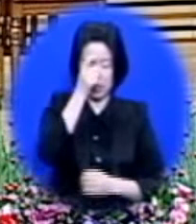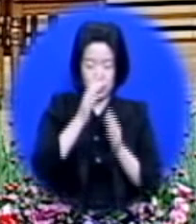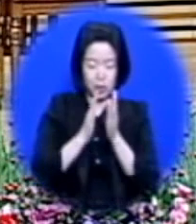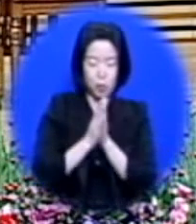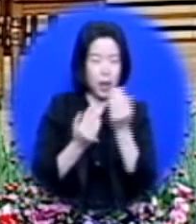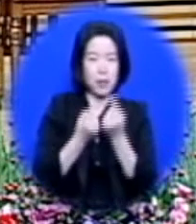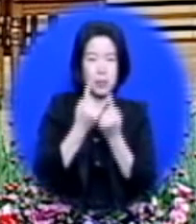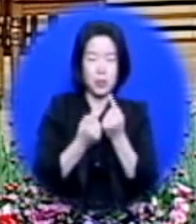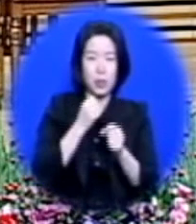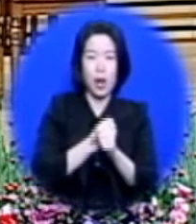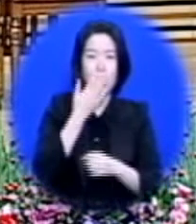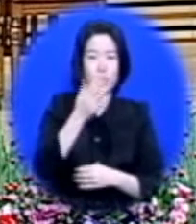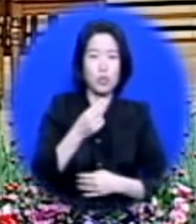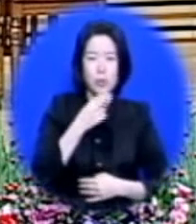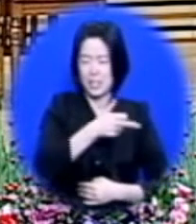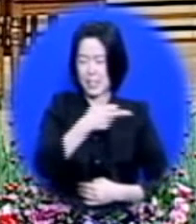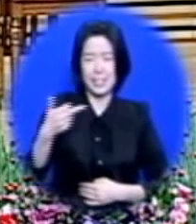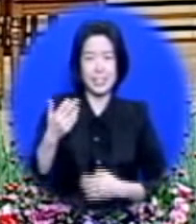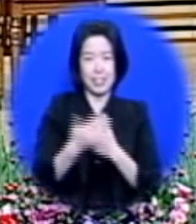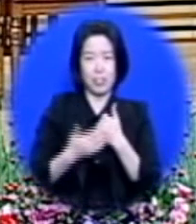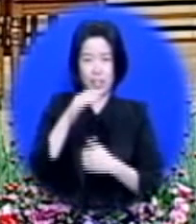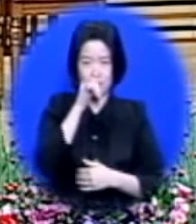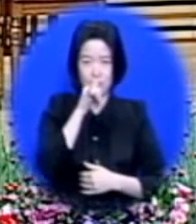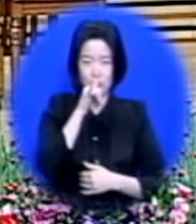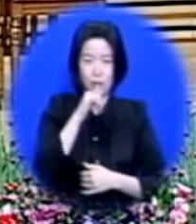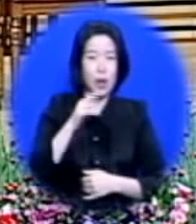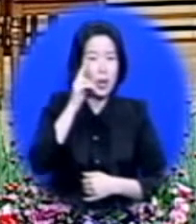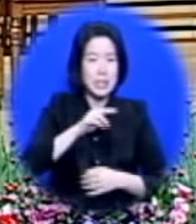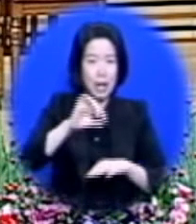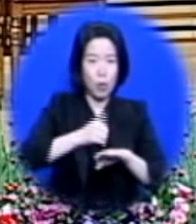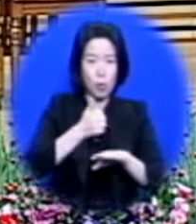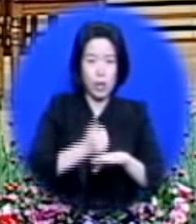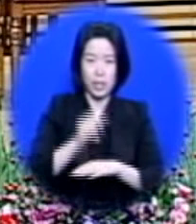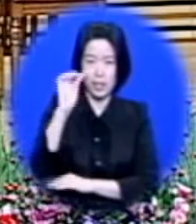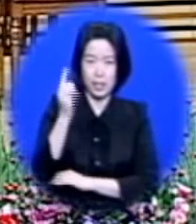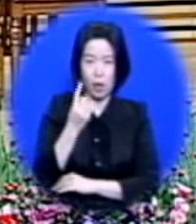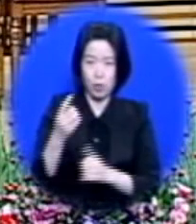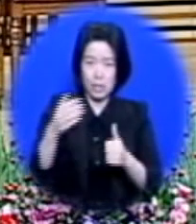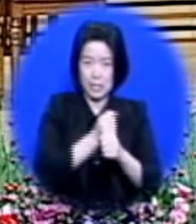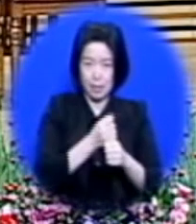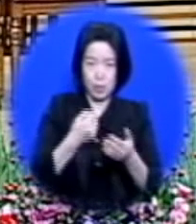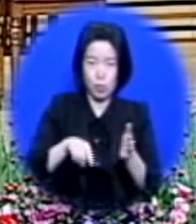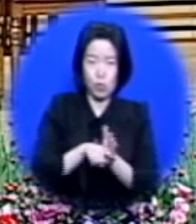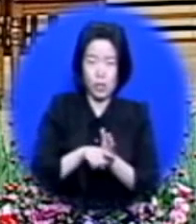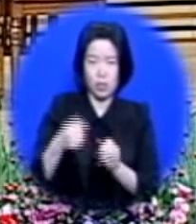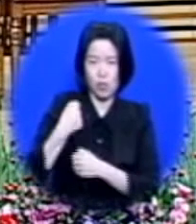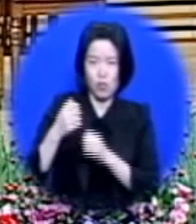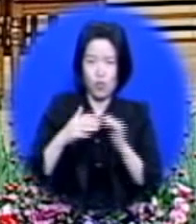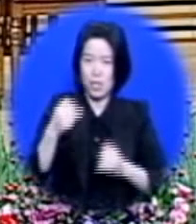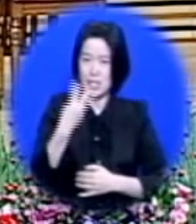아주 큰 애가 있습니다 사울 왕이 다윗을 잡으려고 군사 3천을 동원해서